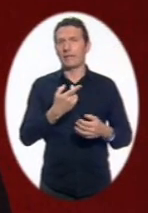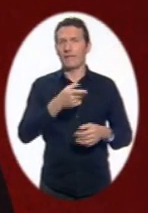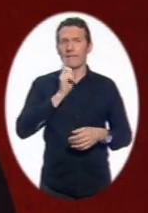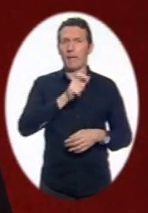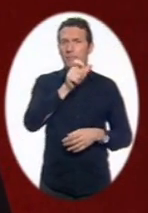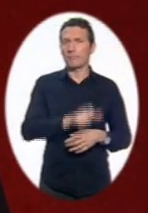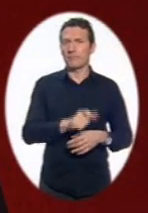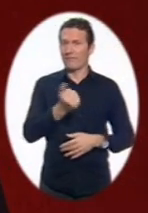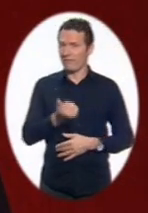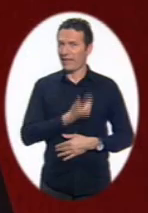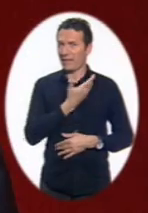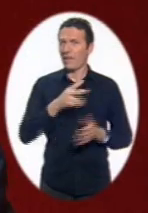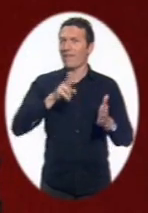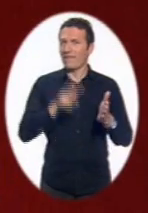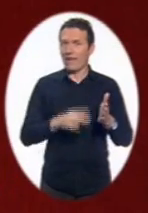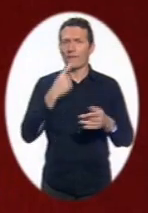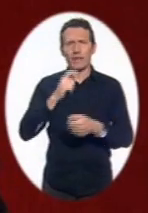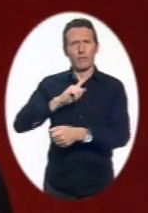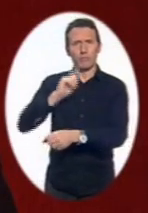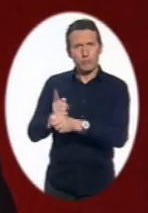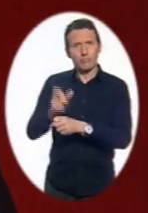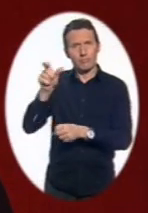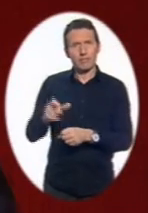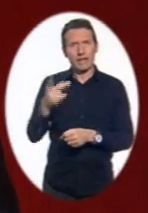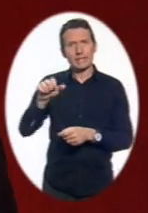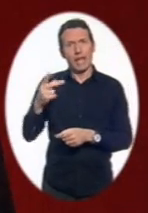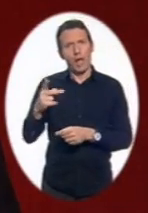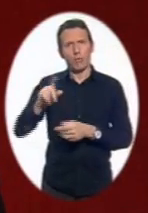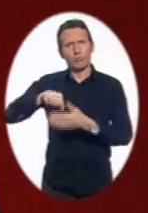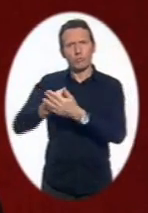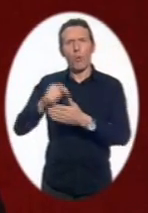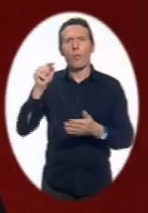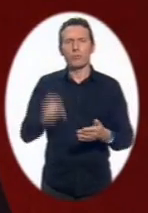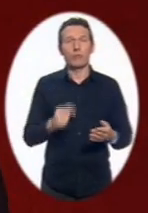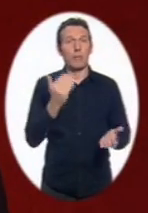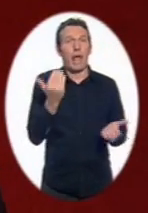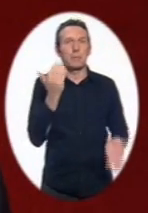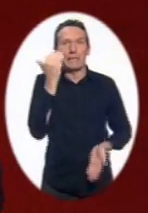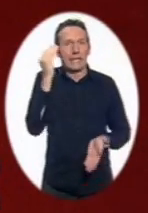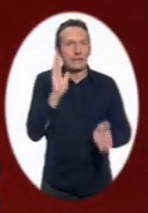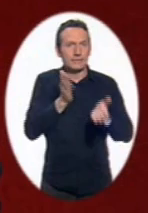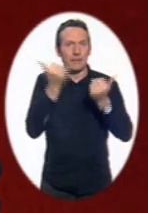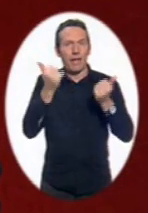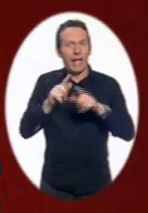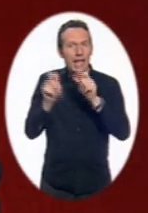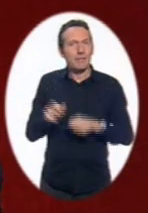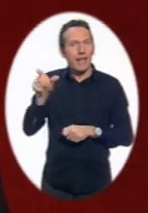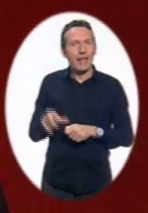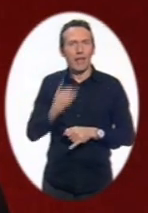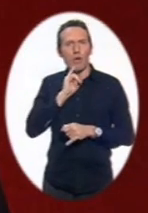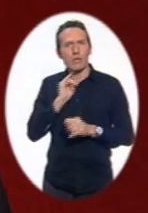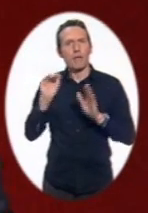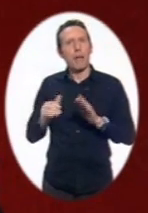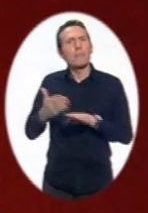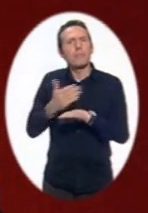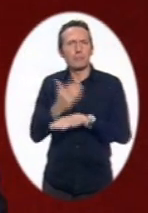été victime et donc la la sanction doit être sévère et puis en même temps on ne sait jamais puisque il faut respecter la présomption d'innocence il